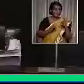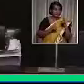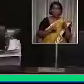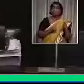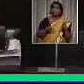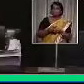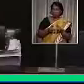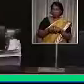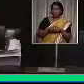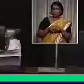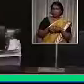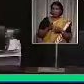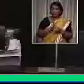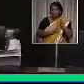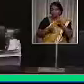உள்ள விவசாயிகள்